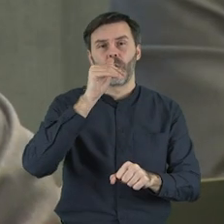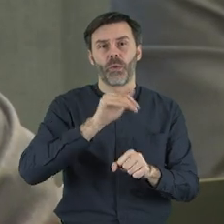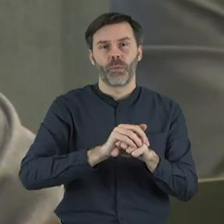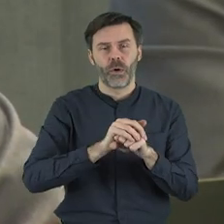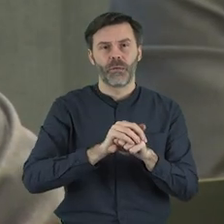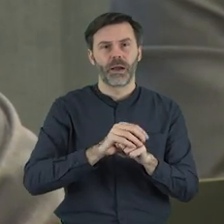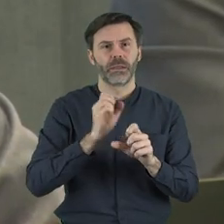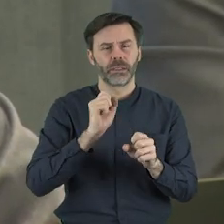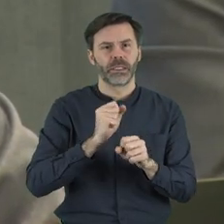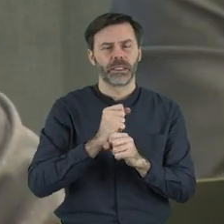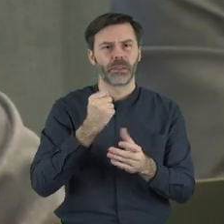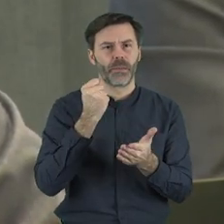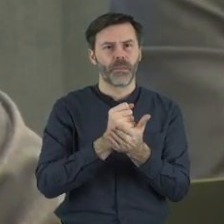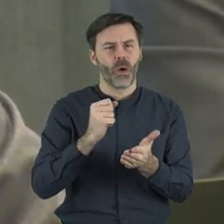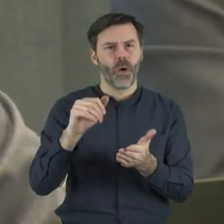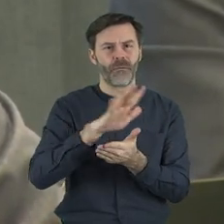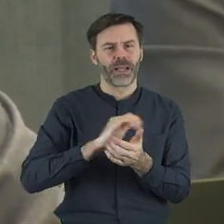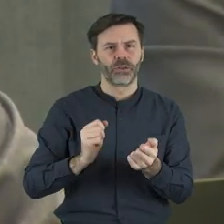mieli jasność.